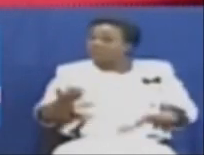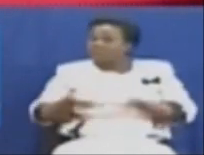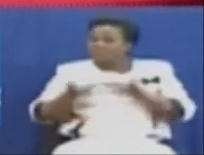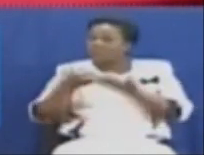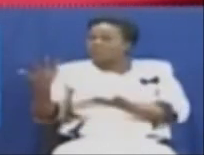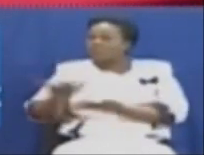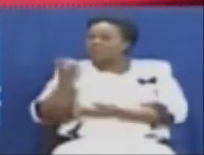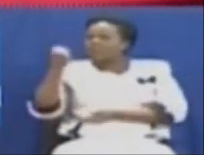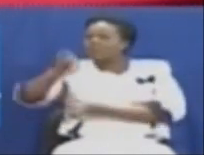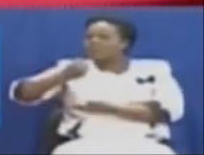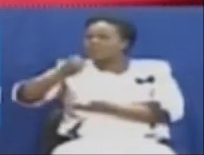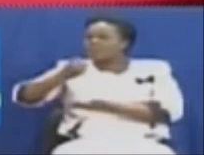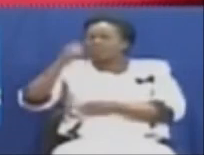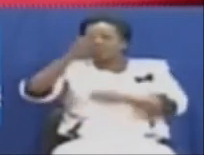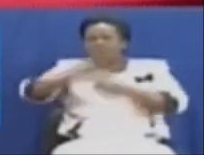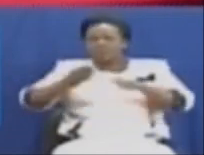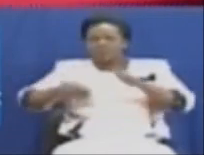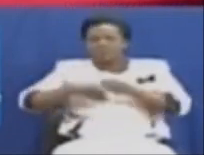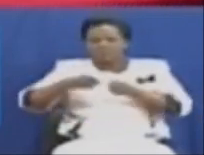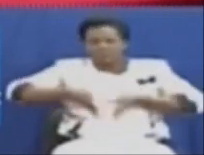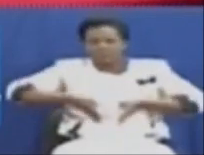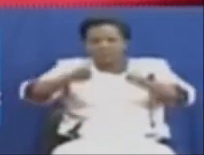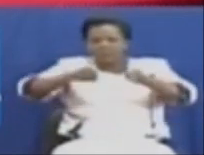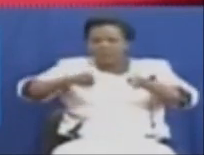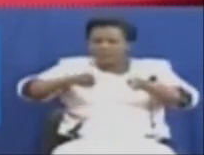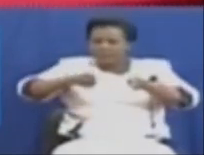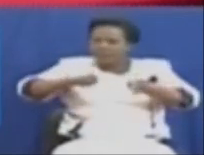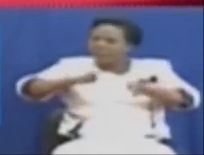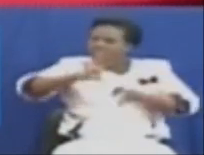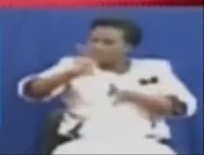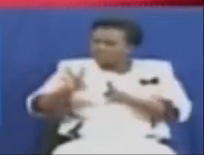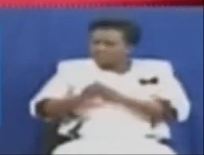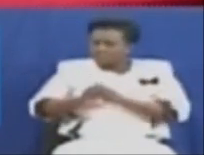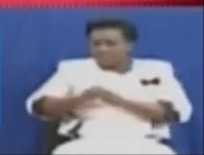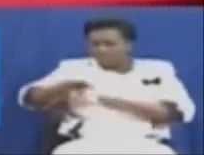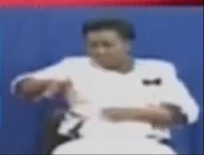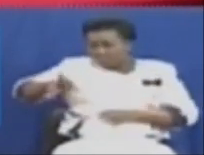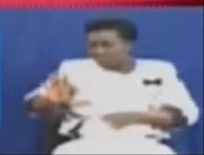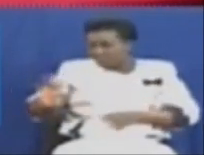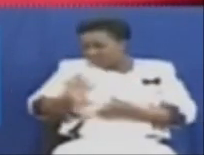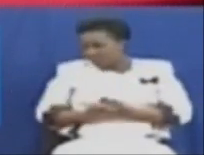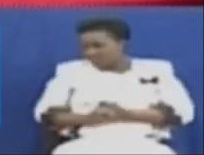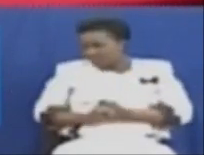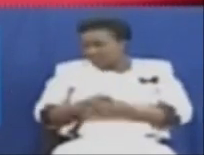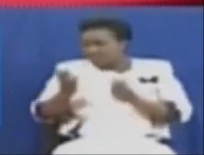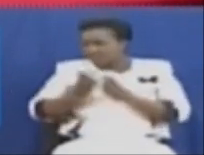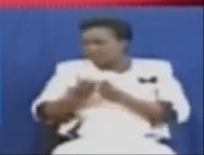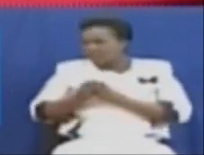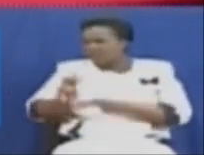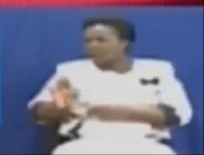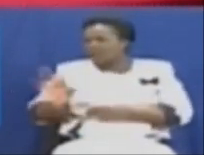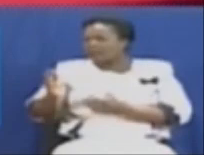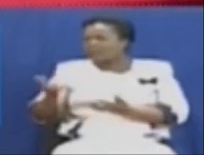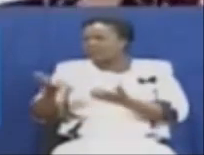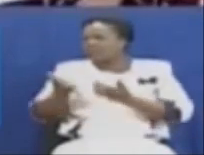ili iweze kujenga barabara zake kwenye maeneo yake kama ambavyo halmashauri inahitaji kuboresha barabara zake.